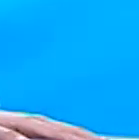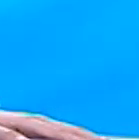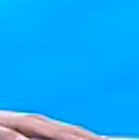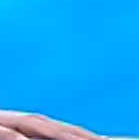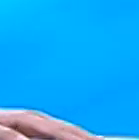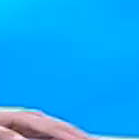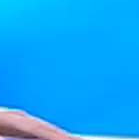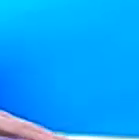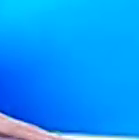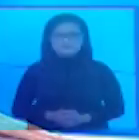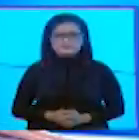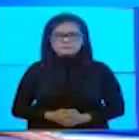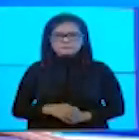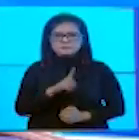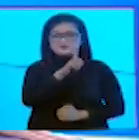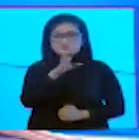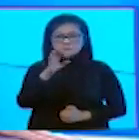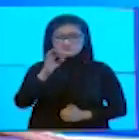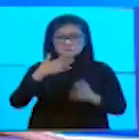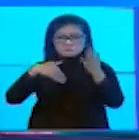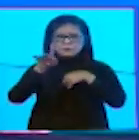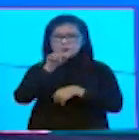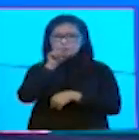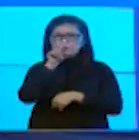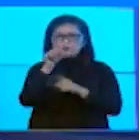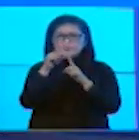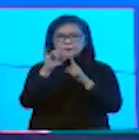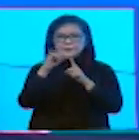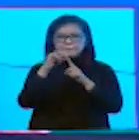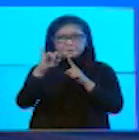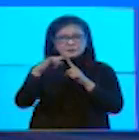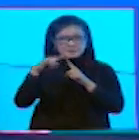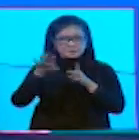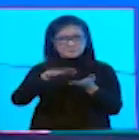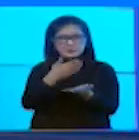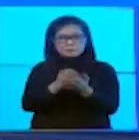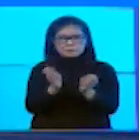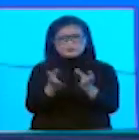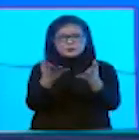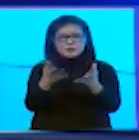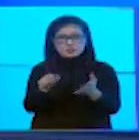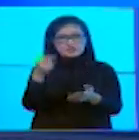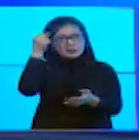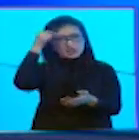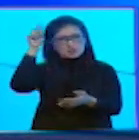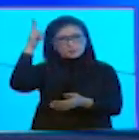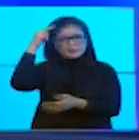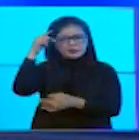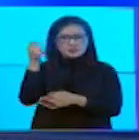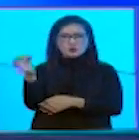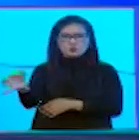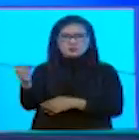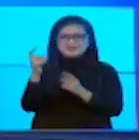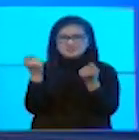Kembali bersama kami, pemirsa. Ratusan burung pipit mati mendadak di lingkungan kantor pemerintahan Kota Cirebon, Jawa Barat dan menghebohkan warga.